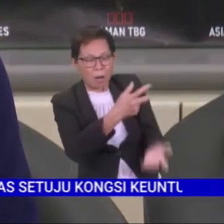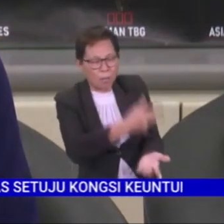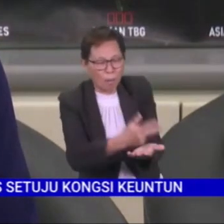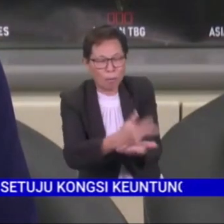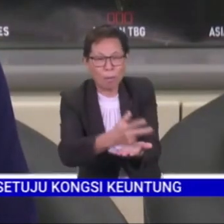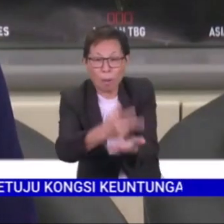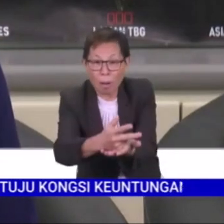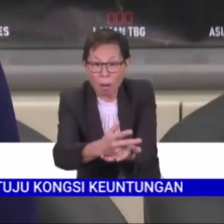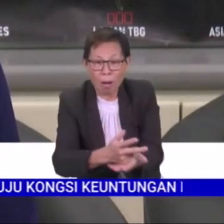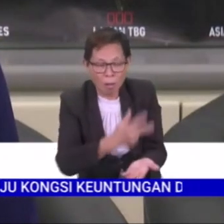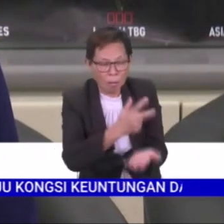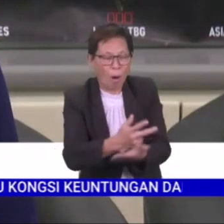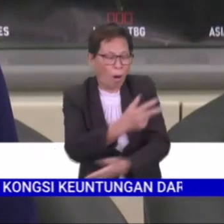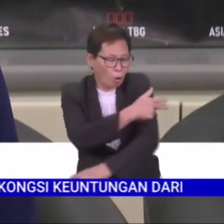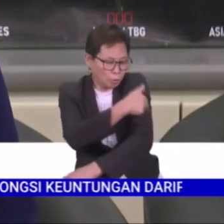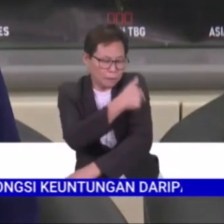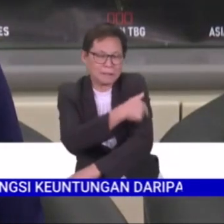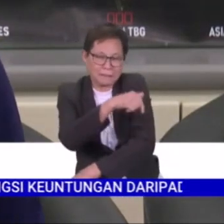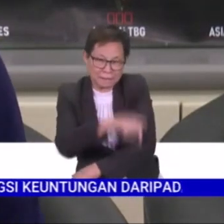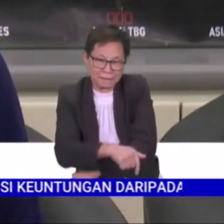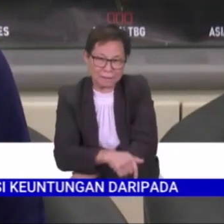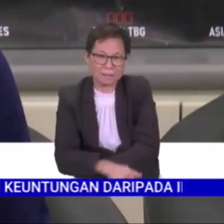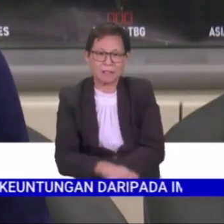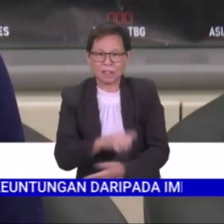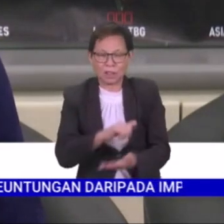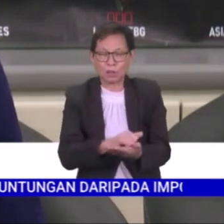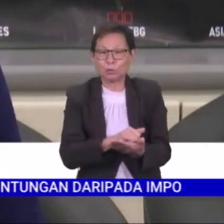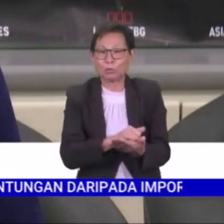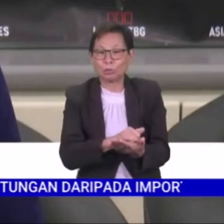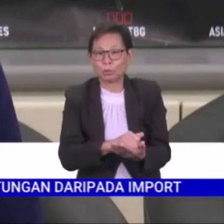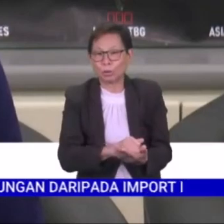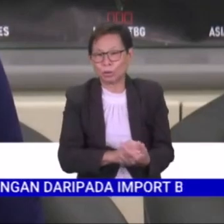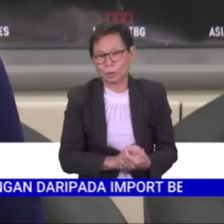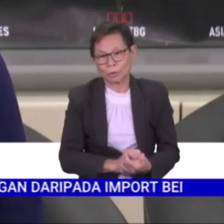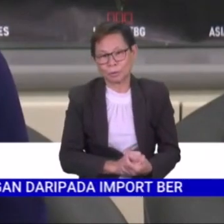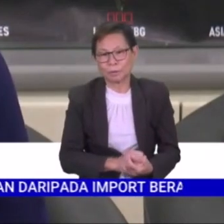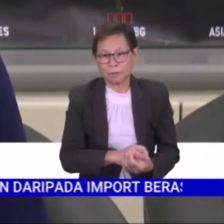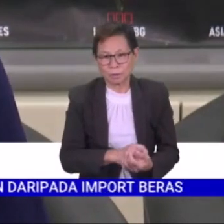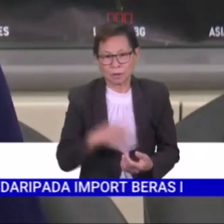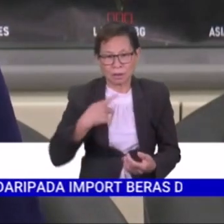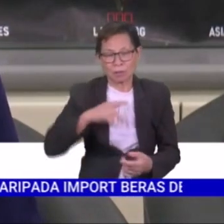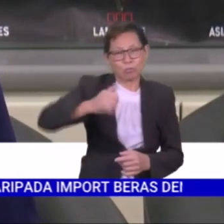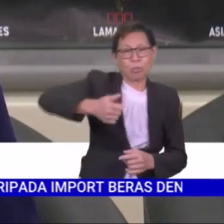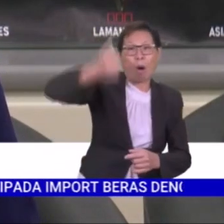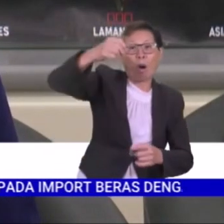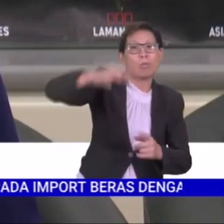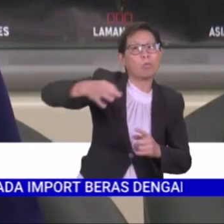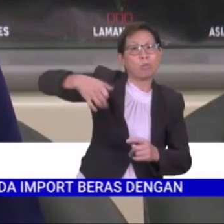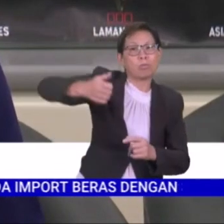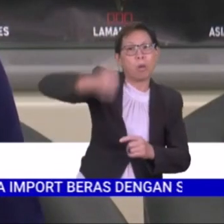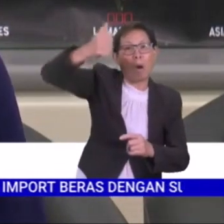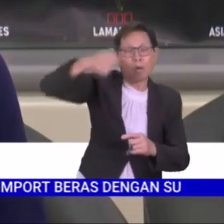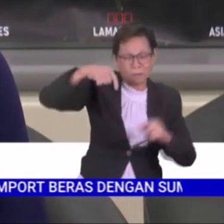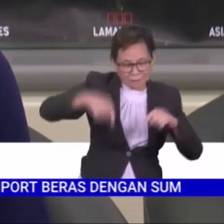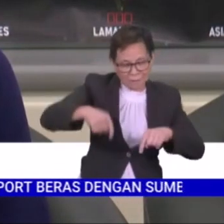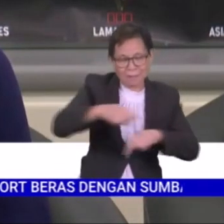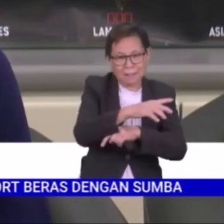di Hospital ini juga jadi itu adalah diantara yang utama adalah